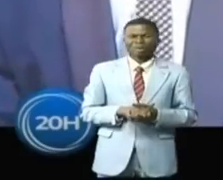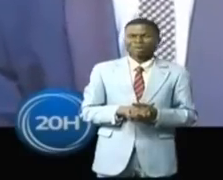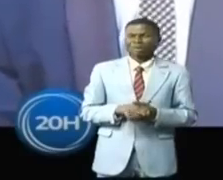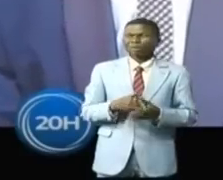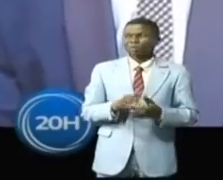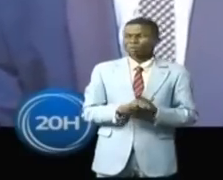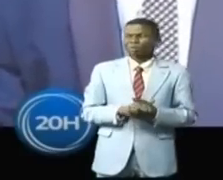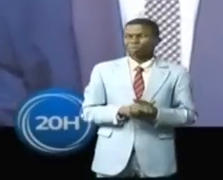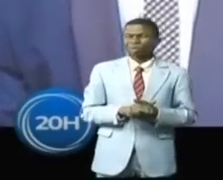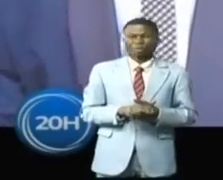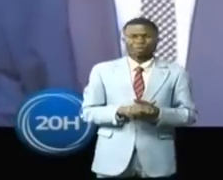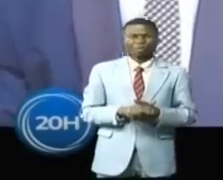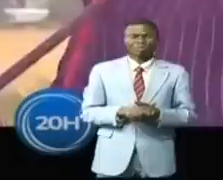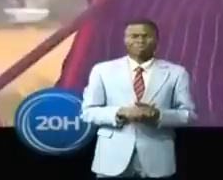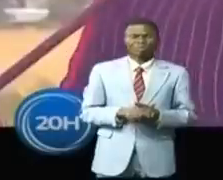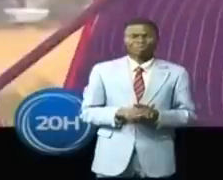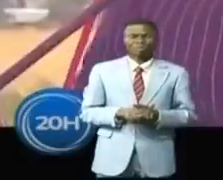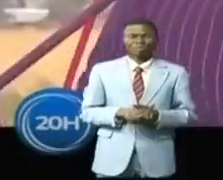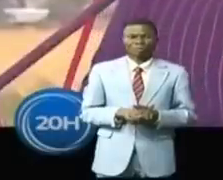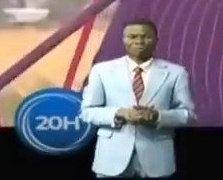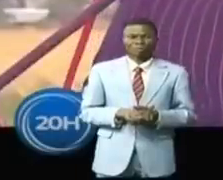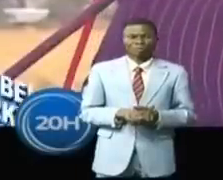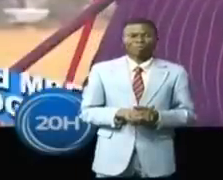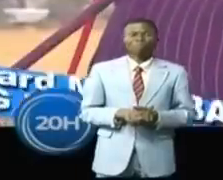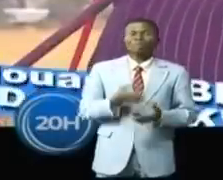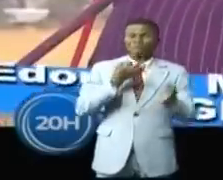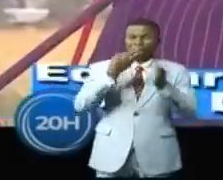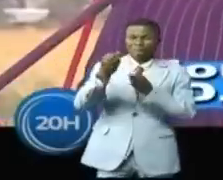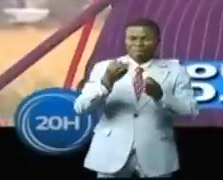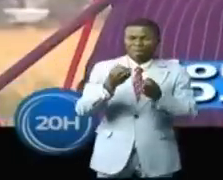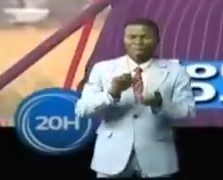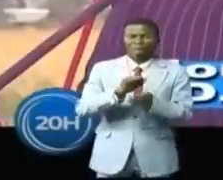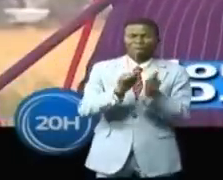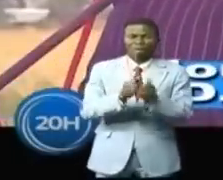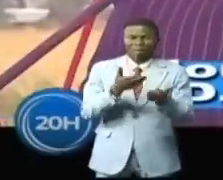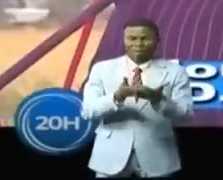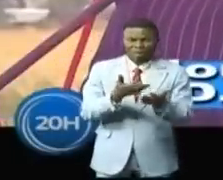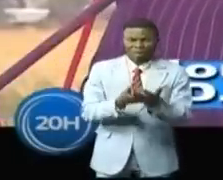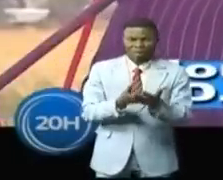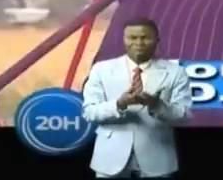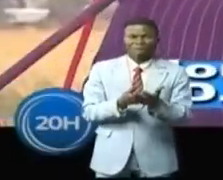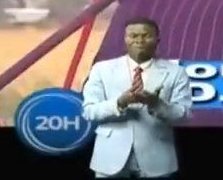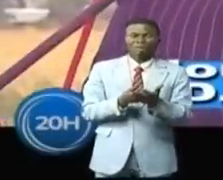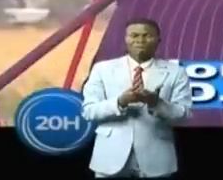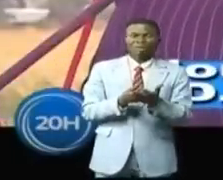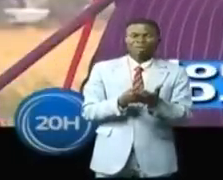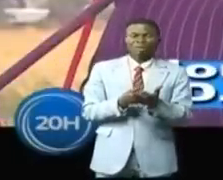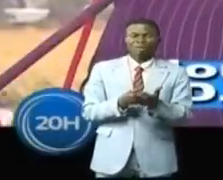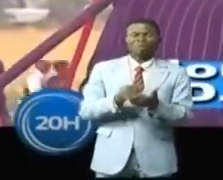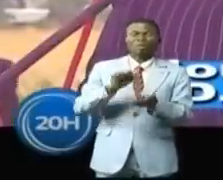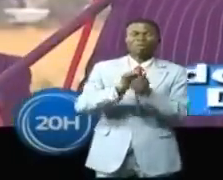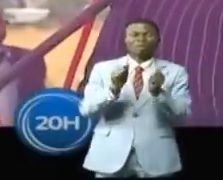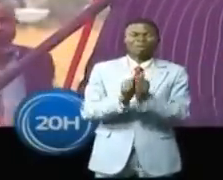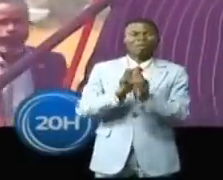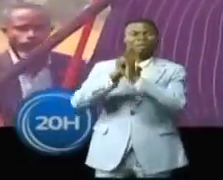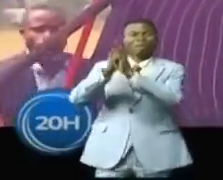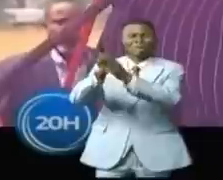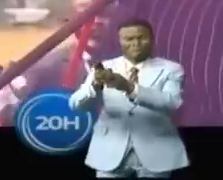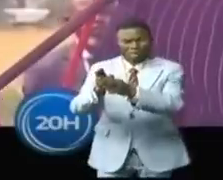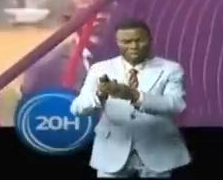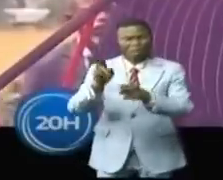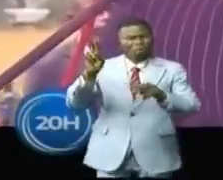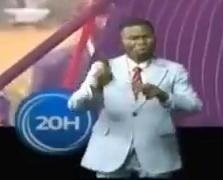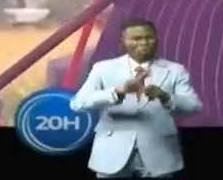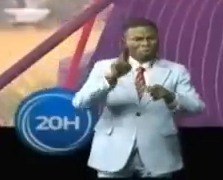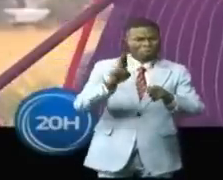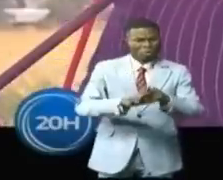différents points et antennes de la DGRCO. Il est à préciser que la présente campagne concerne le recouvrement de l'impôt réel sur les véhicules